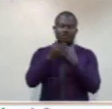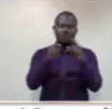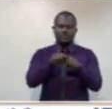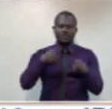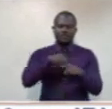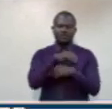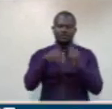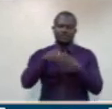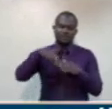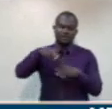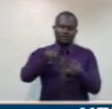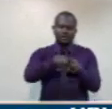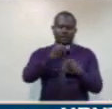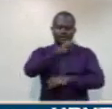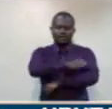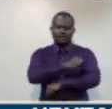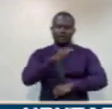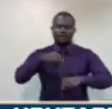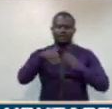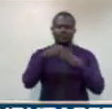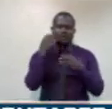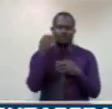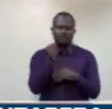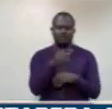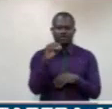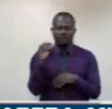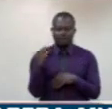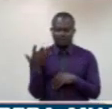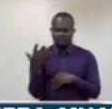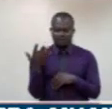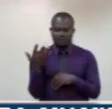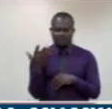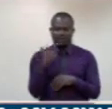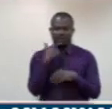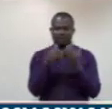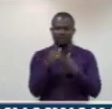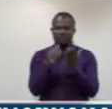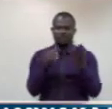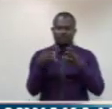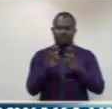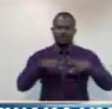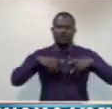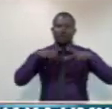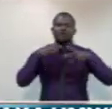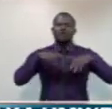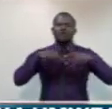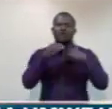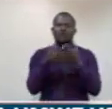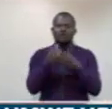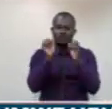gusohoka nk'abandi banyeshuri bazasohoka mu kwezi kwa gatanu. Nubwo ngo uko mbayeho ni ukubaho